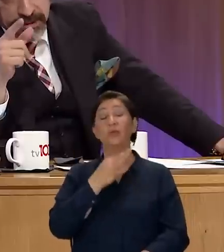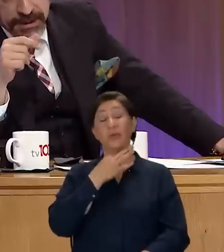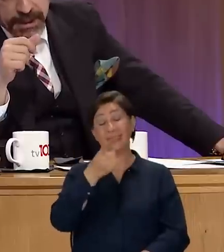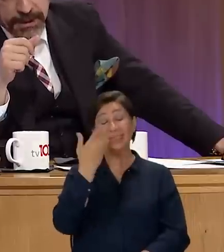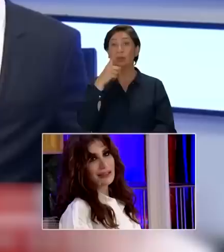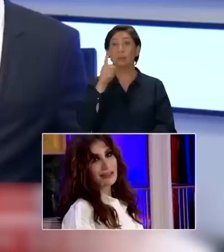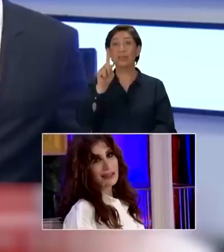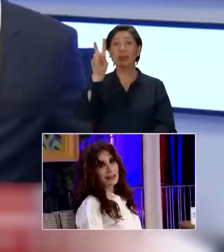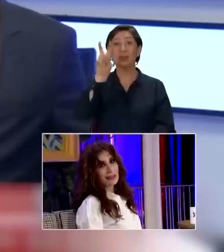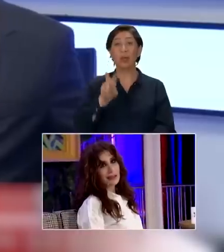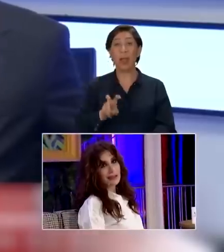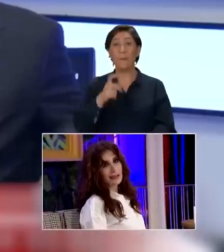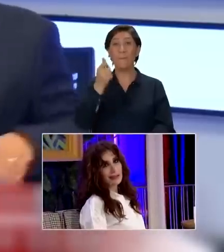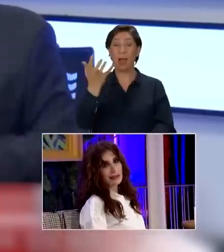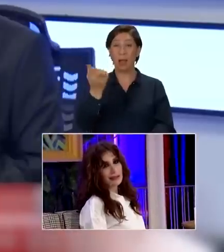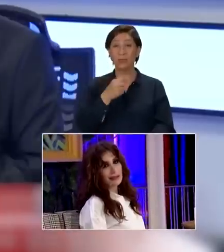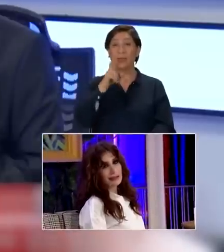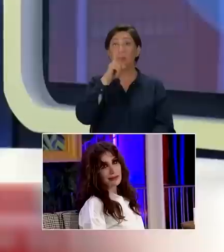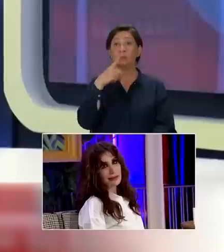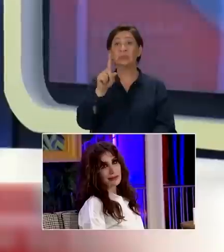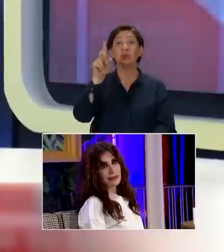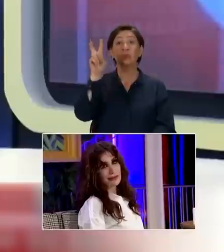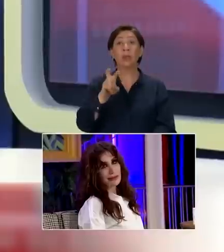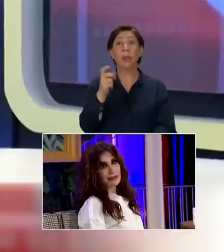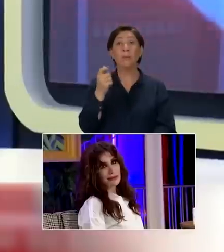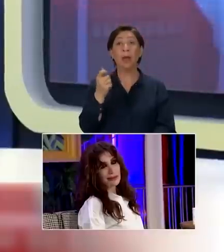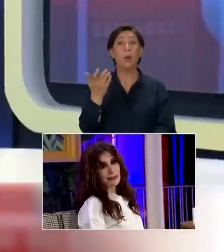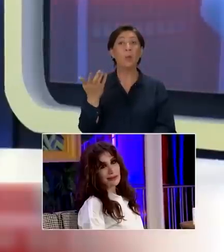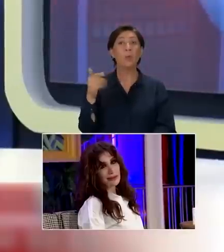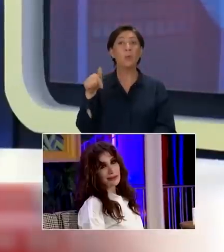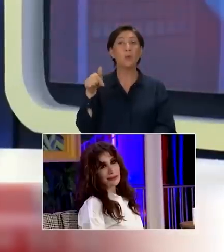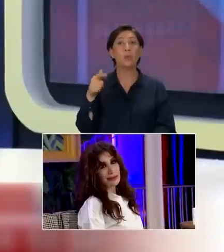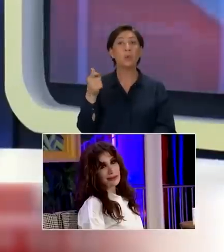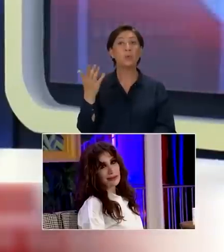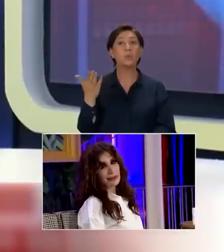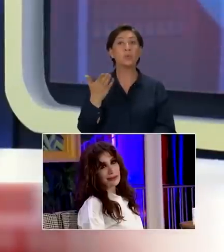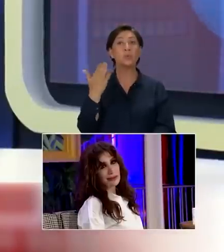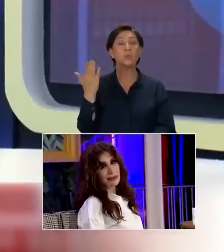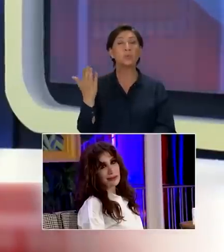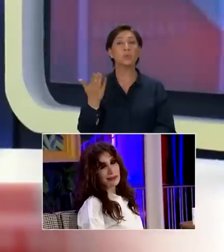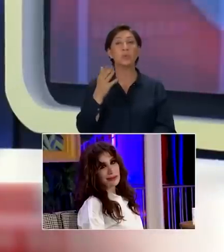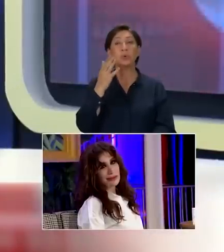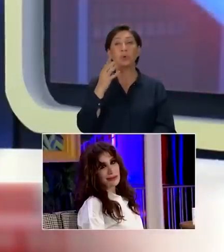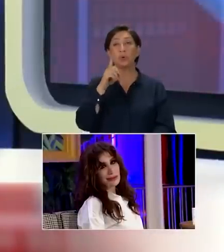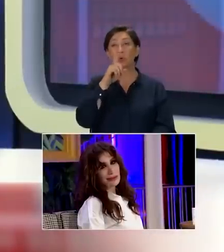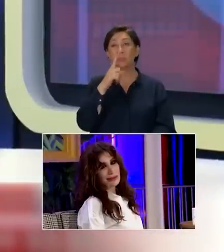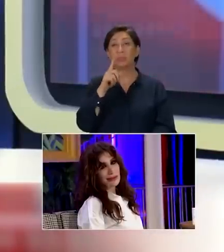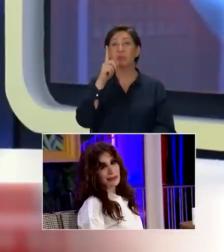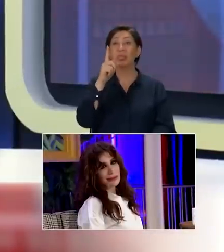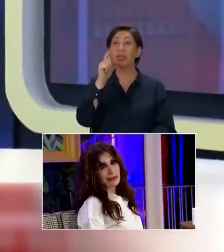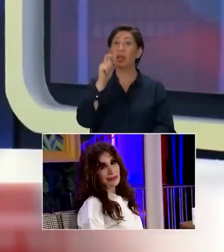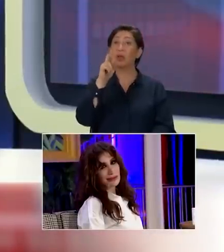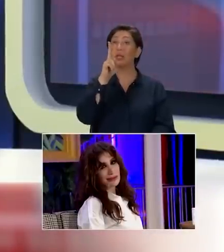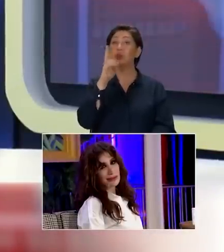Evet izleyin. De ki 5 ay olduğunu düşün. 200 bin dolar para aldı. 200 bin dolar para bugün kaç